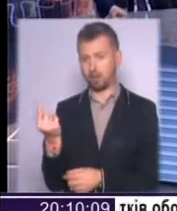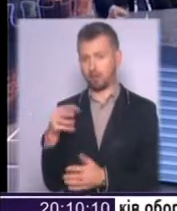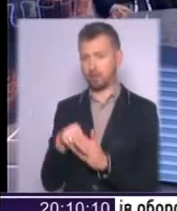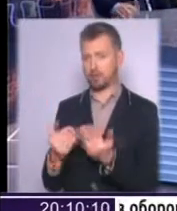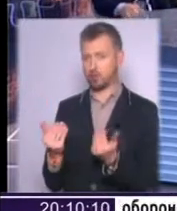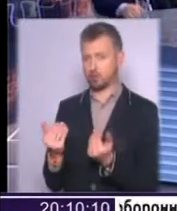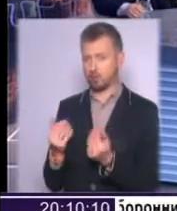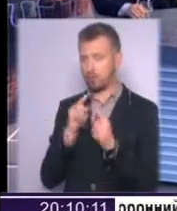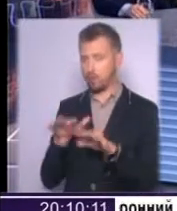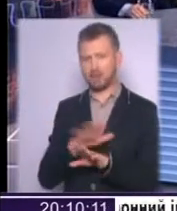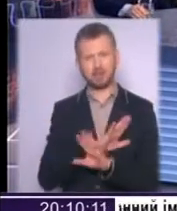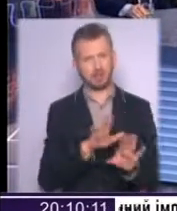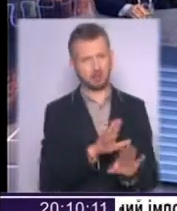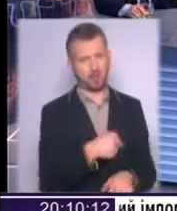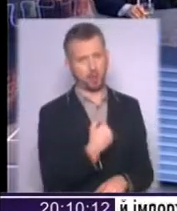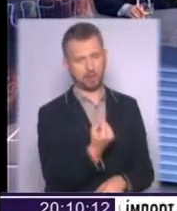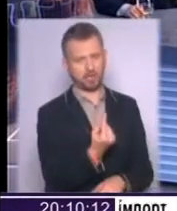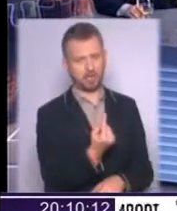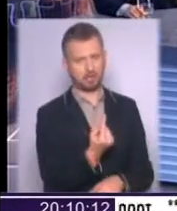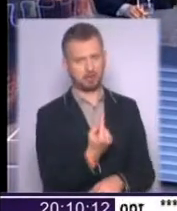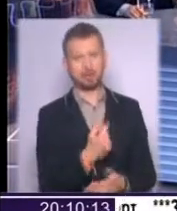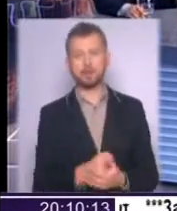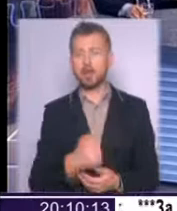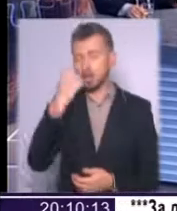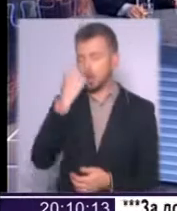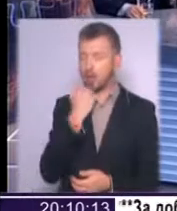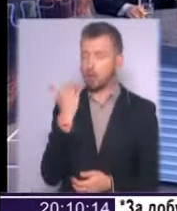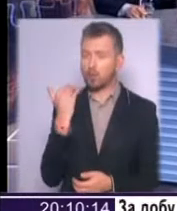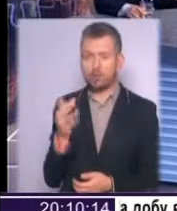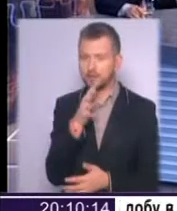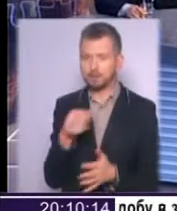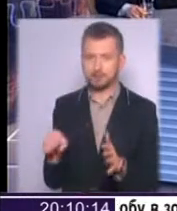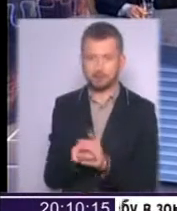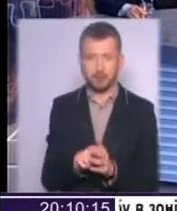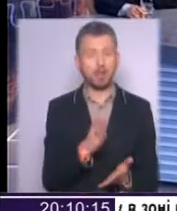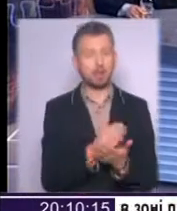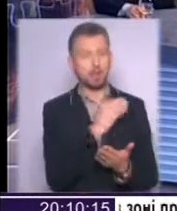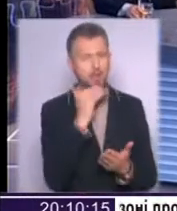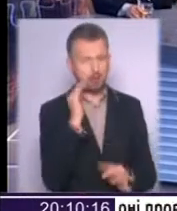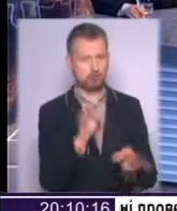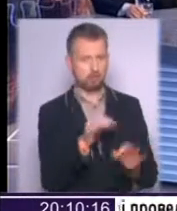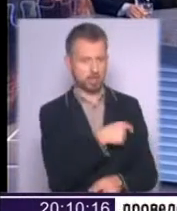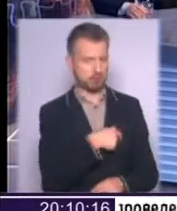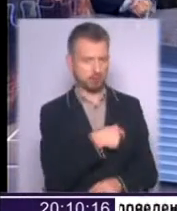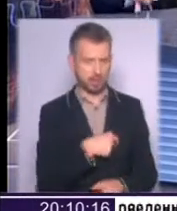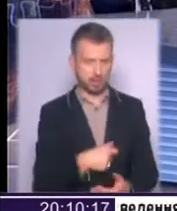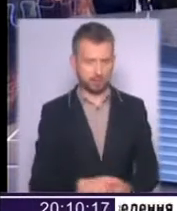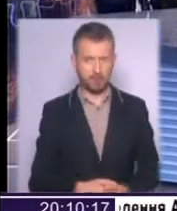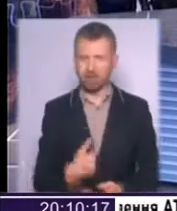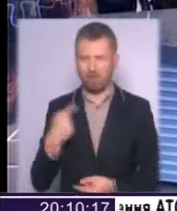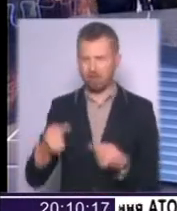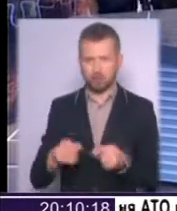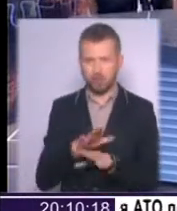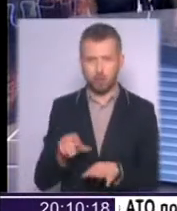парламенті. Ні, не один. Ну, я не хочу забирати всі лаври. Пан Сергій, дякую вам за часу. Є дуже багато нормальних депутатів. Та я ж не сперечаюсь, просто ви